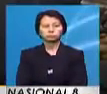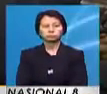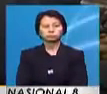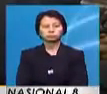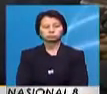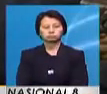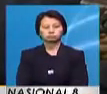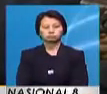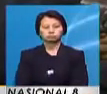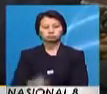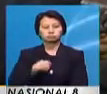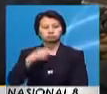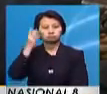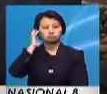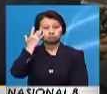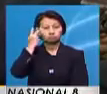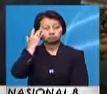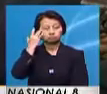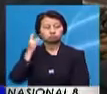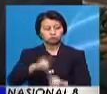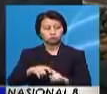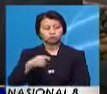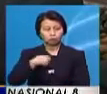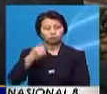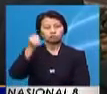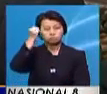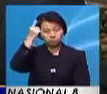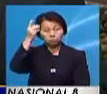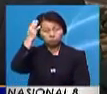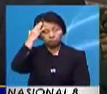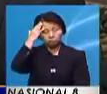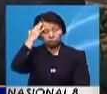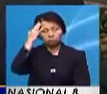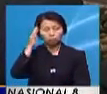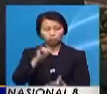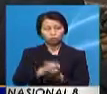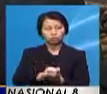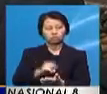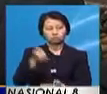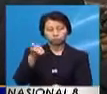I have no knowledge of it, but I'm aware that there are